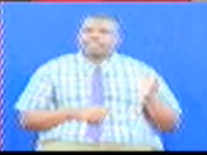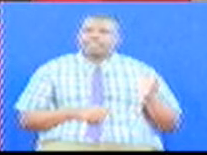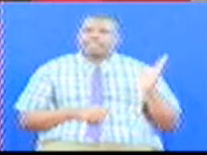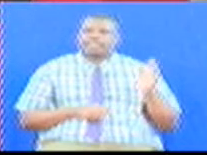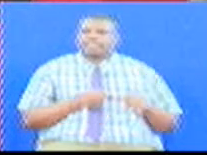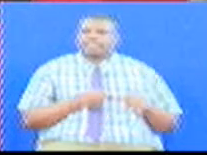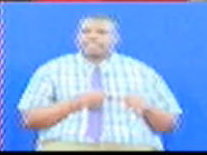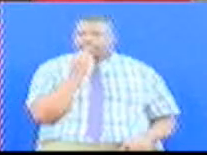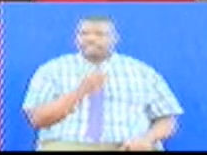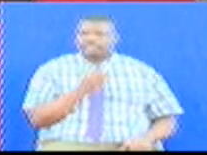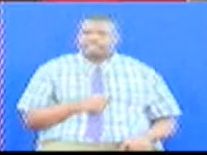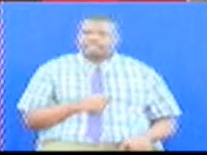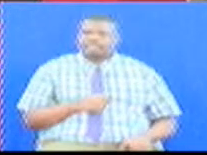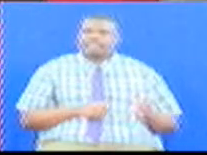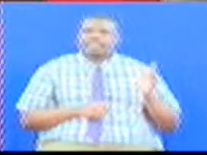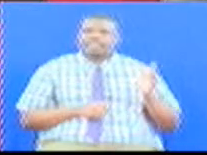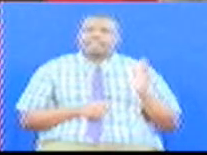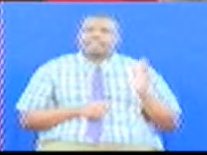taarifa